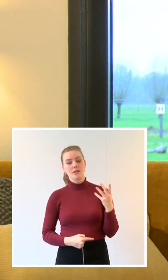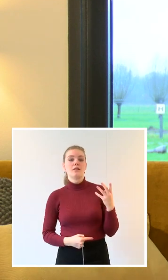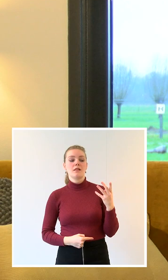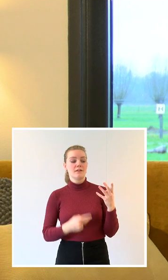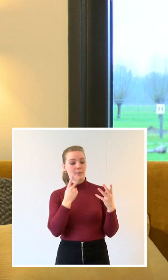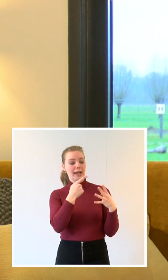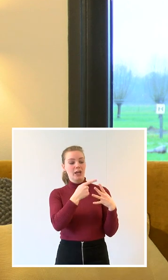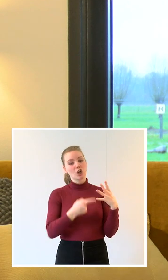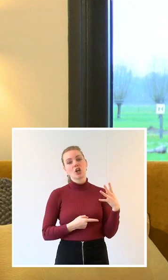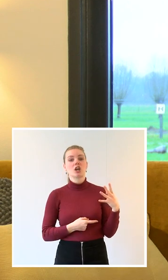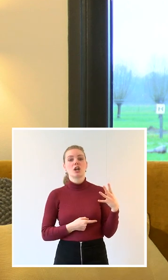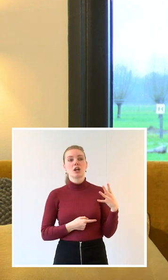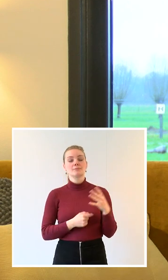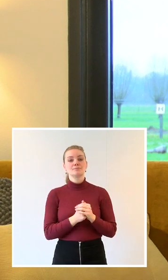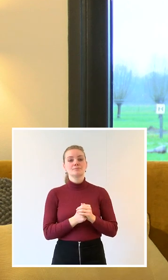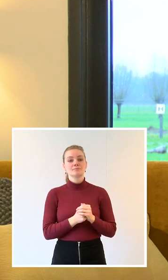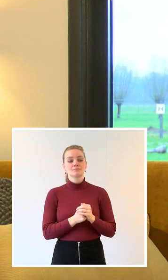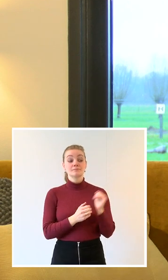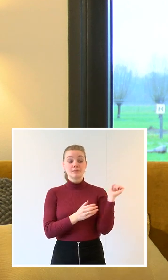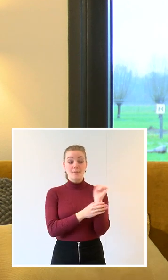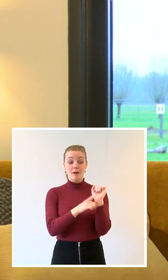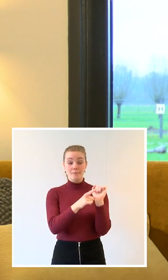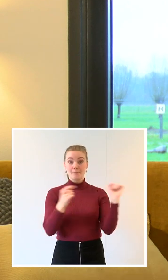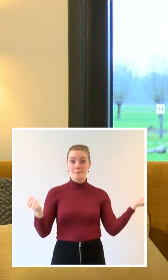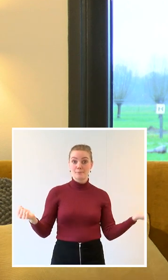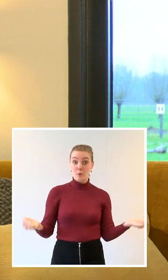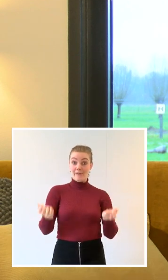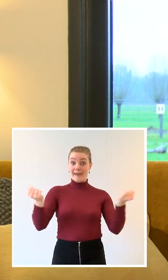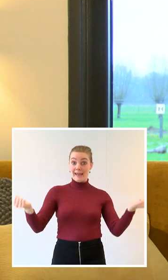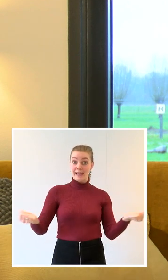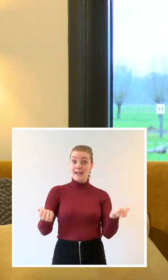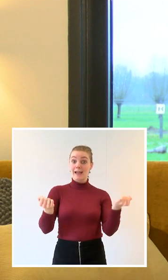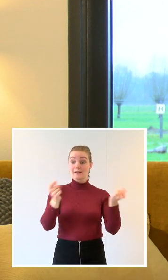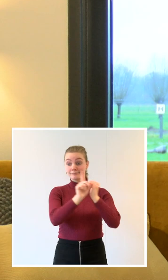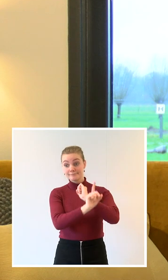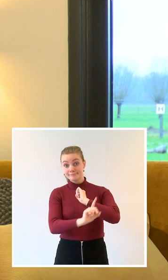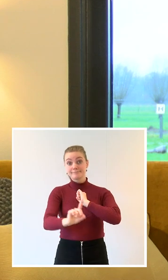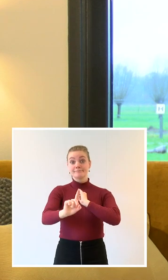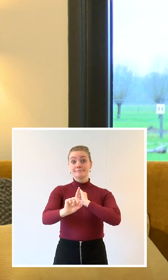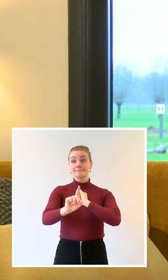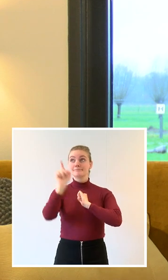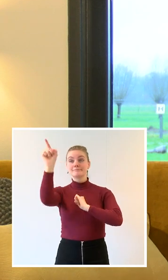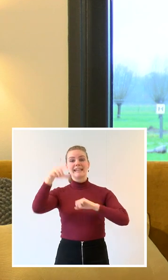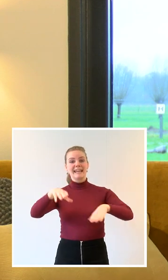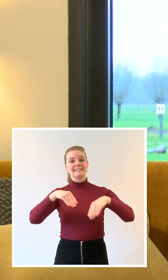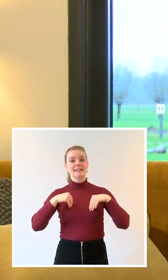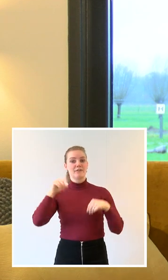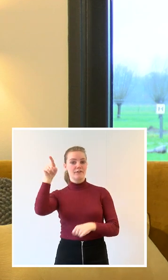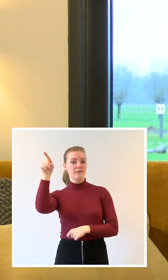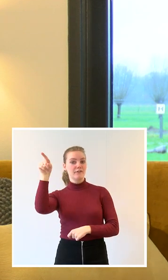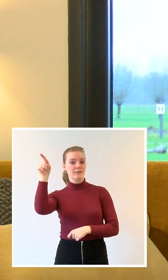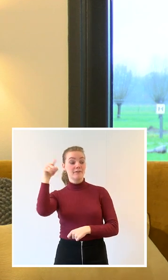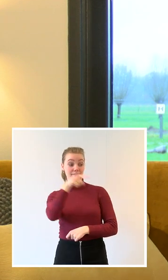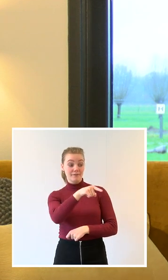Dat Abraham in beweging komt, heeft alles te maken met het initiatief van God. Abraham vertrekt samen met Sarai en